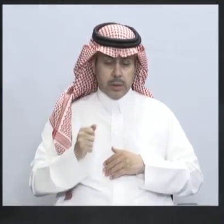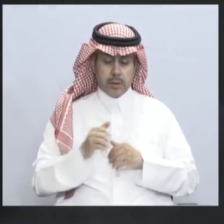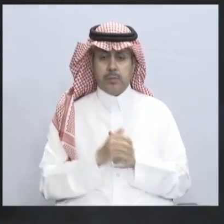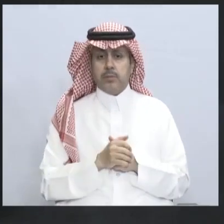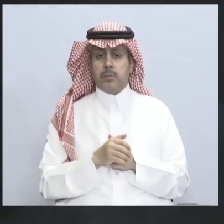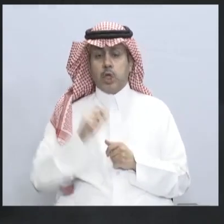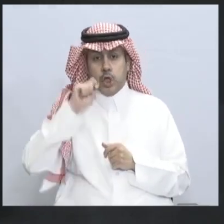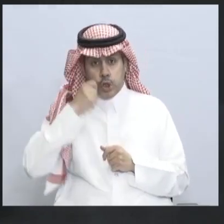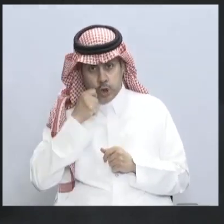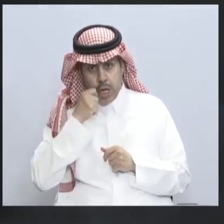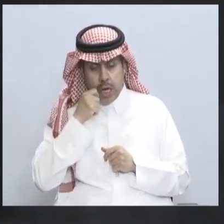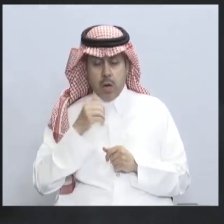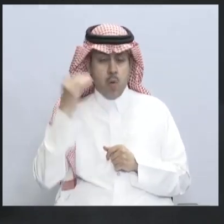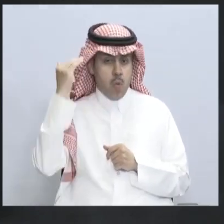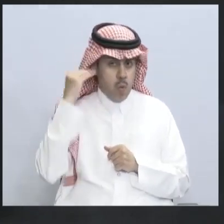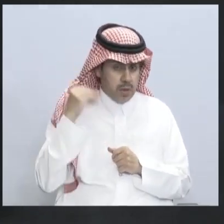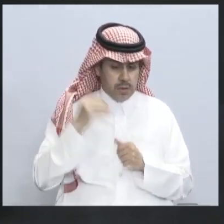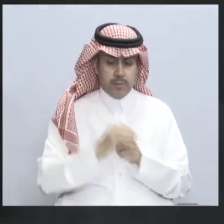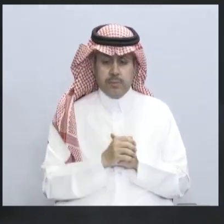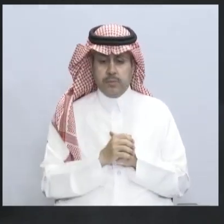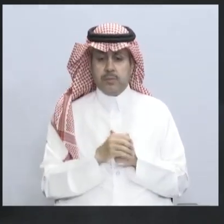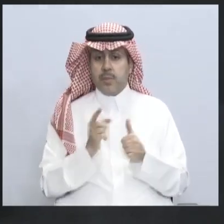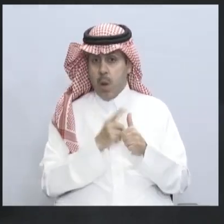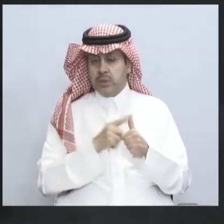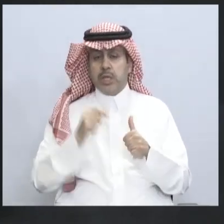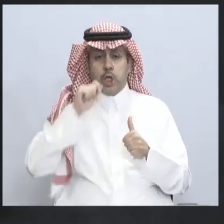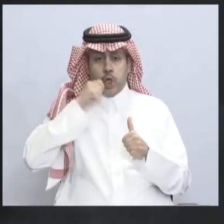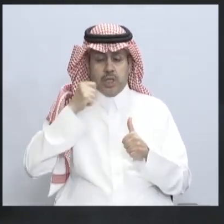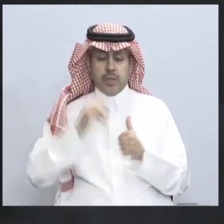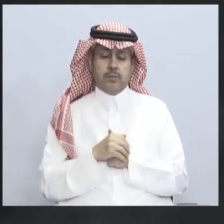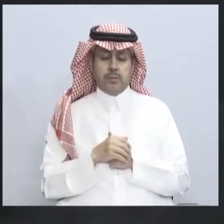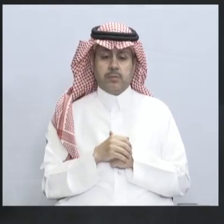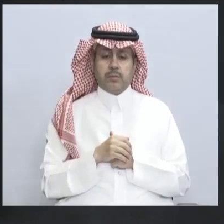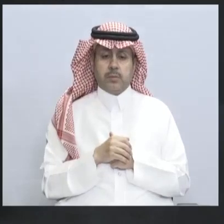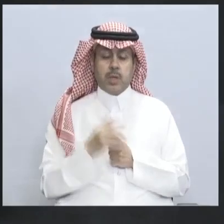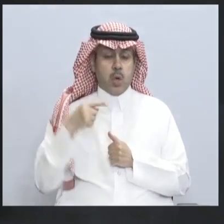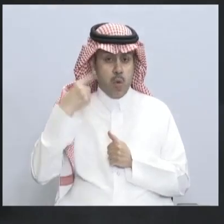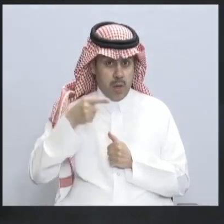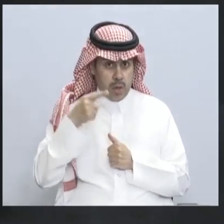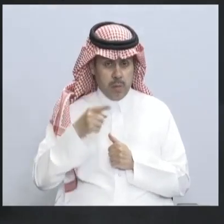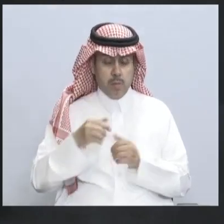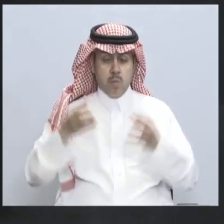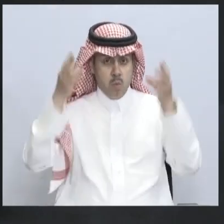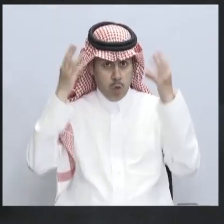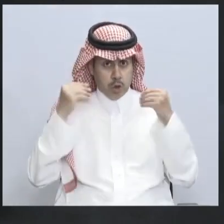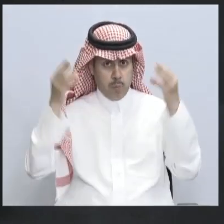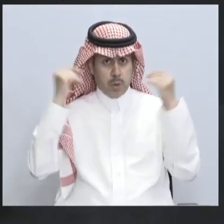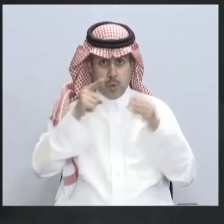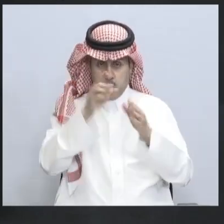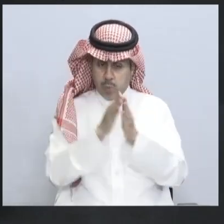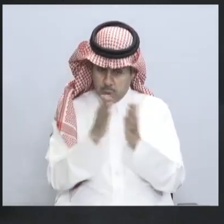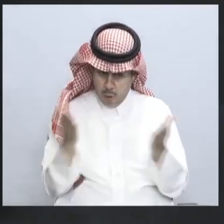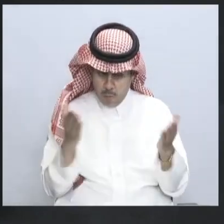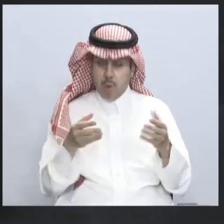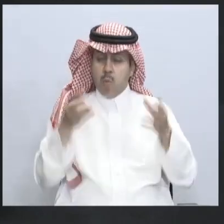للرجال ها يا ابنائي الطلاب دائما نذكر ونحرص على المراجعه فان